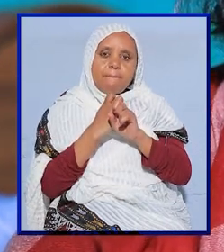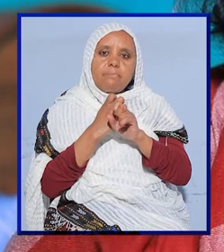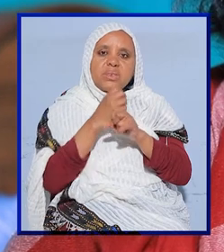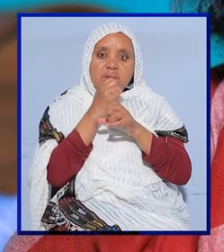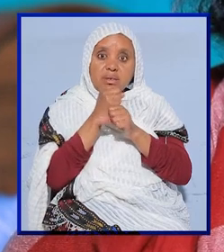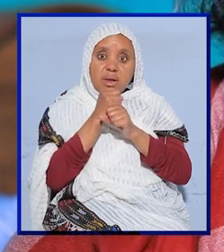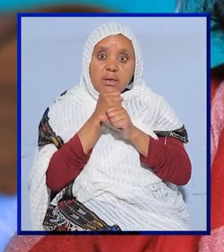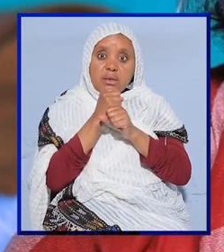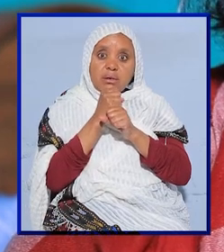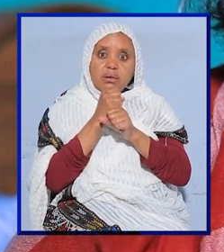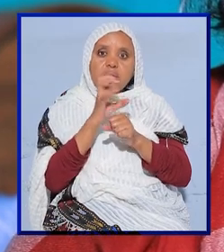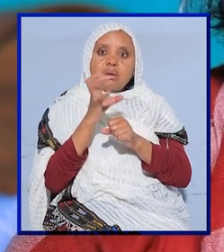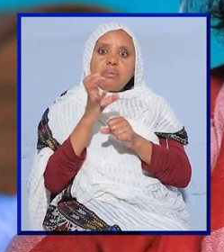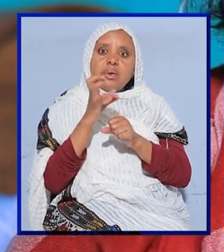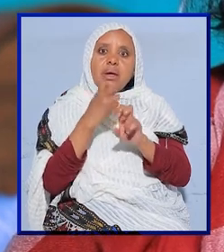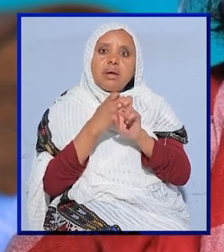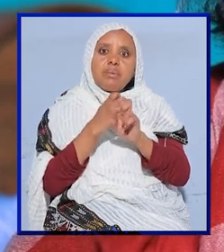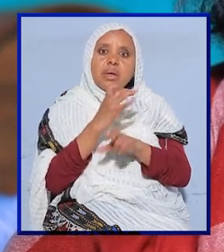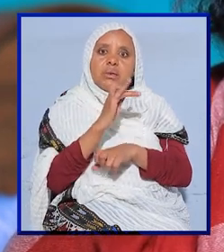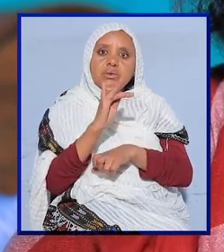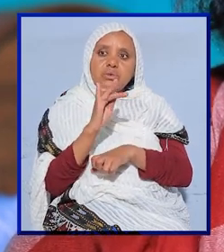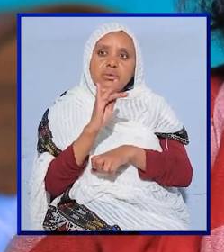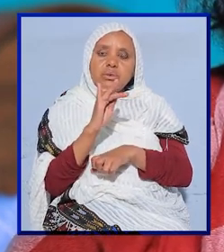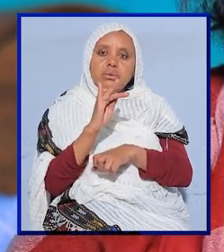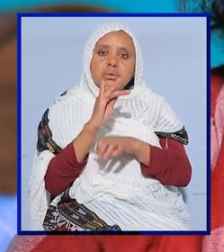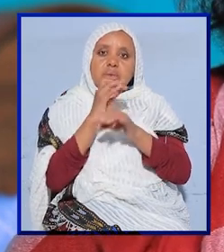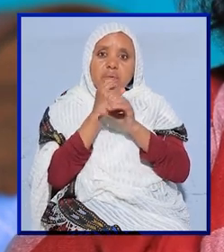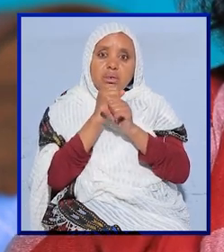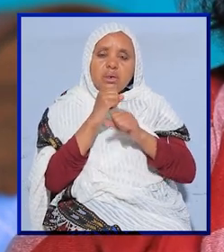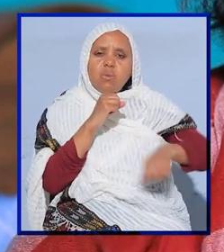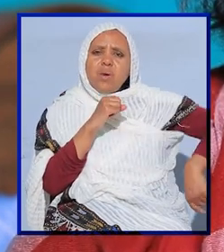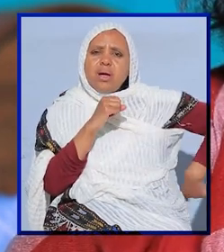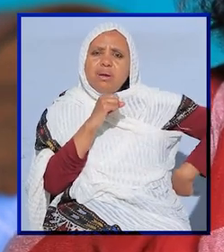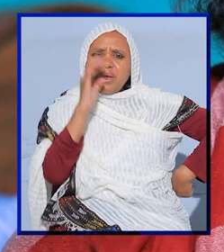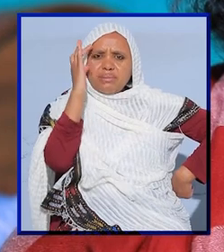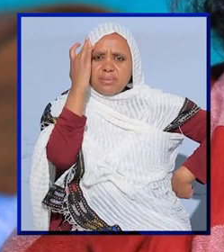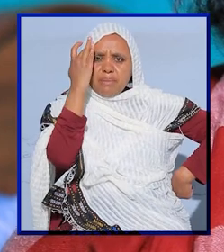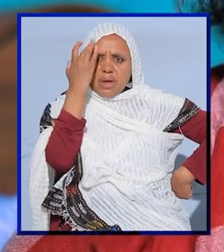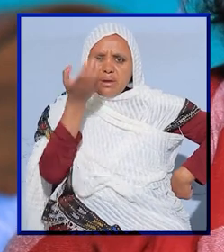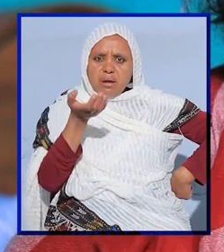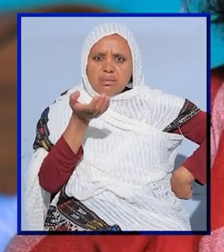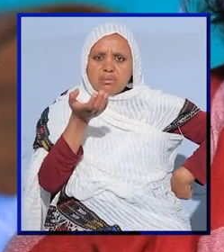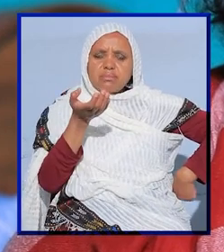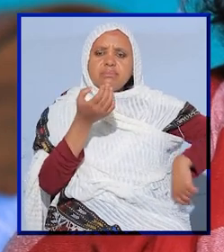ሲያስለኝ ግን ያው ለሚዲያ ይከብዳል እንጂ ሲያስለኝ ወገቤ ነው የሚያመኝ።